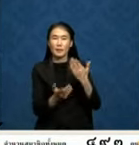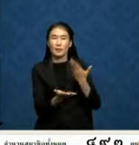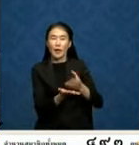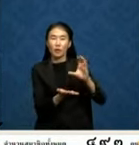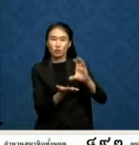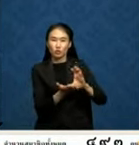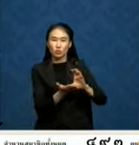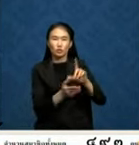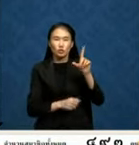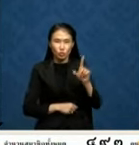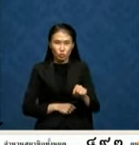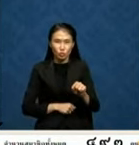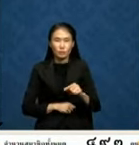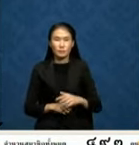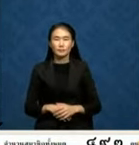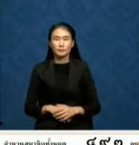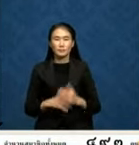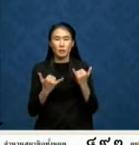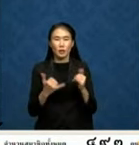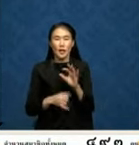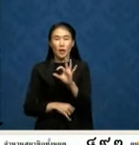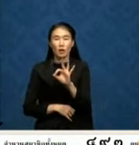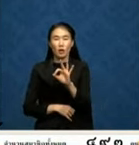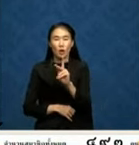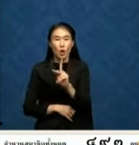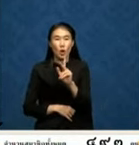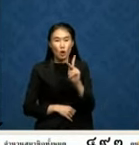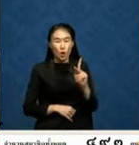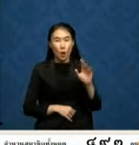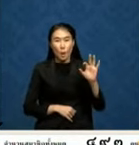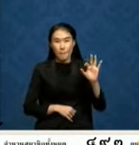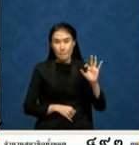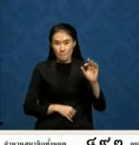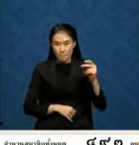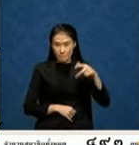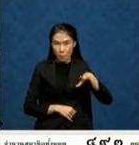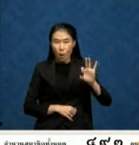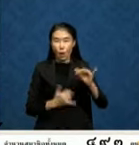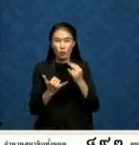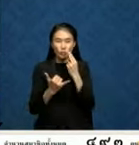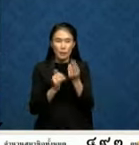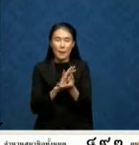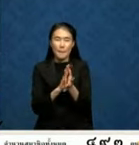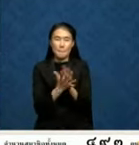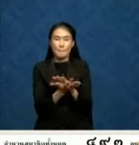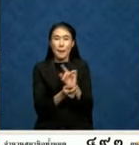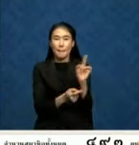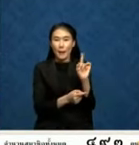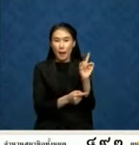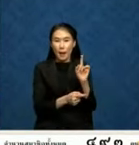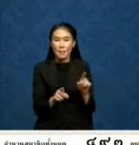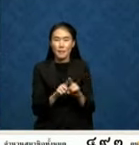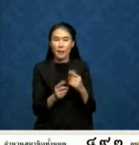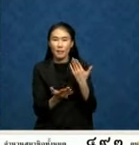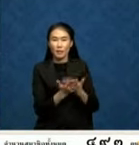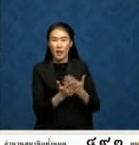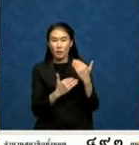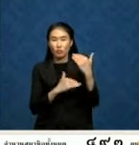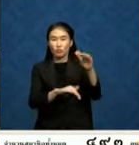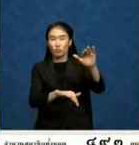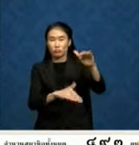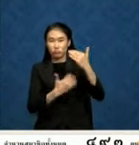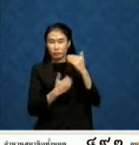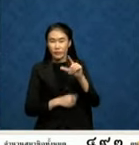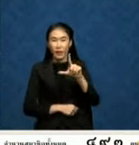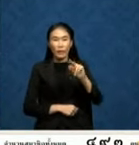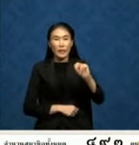ที่ต่ำนะครับทางกกพ.เนี่ยก็เลยได้มีความพยายามที่จะปรับเปลี่ยนในเรื่องของการนำเข้านะครับ LNG